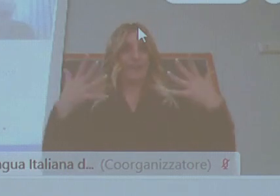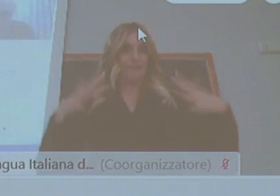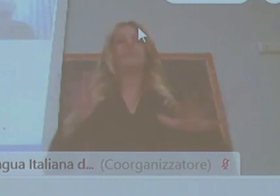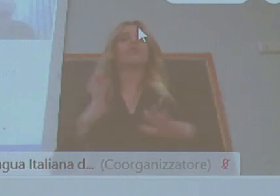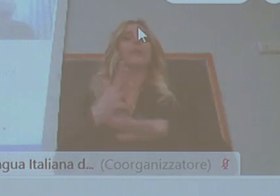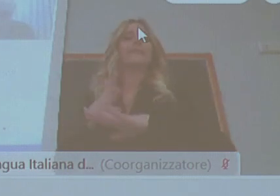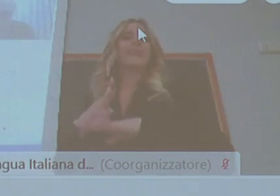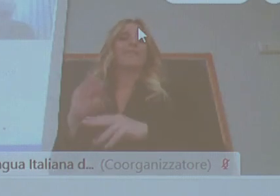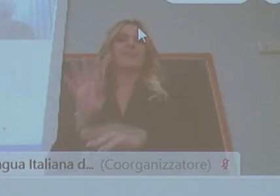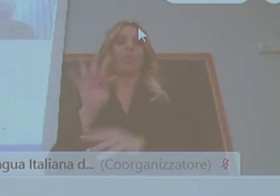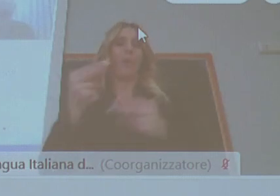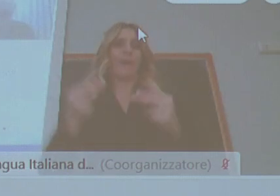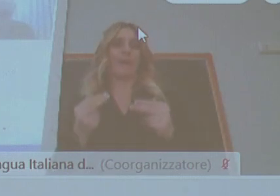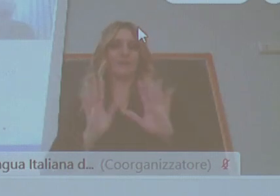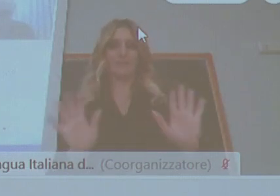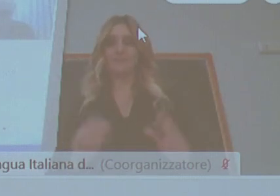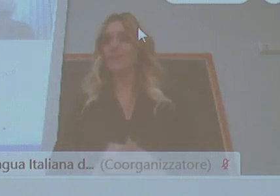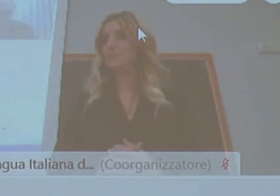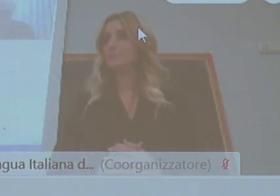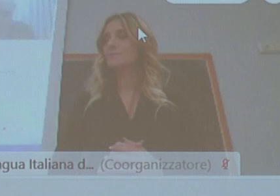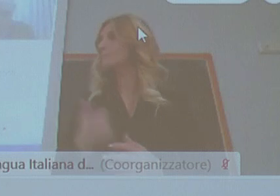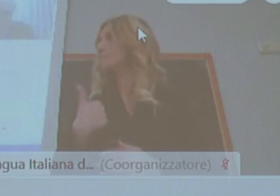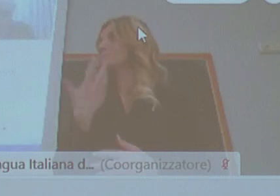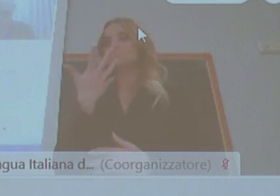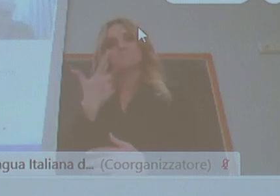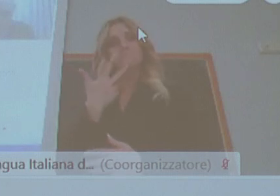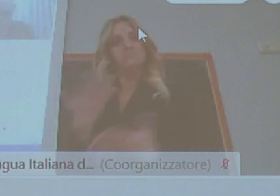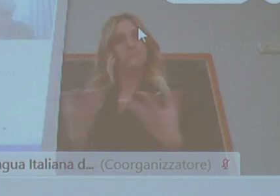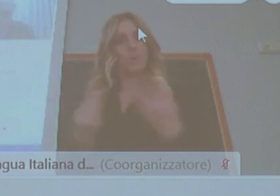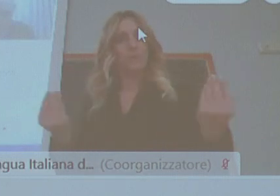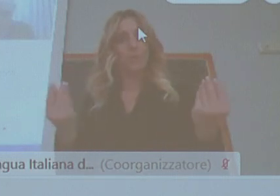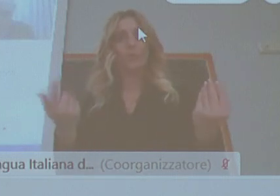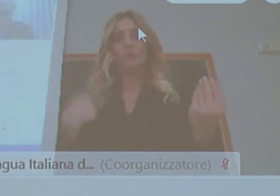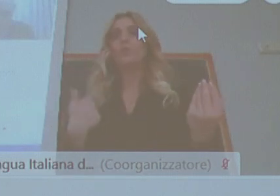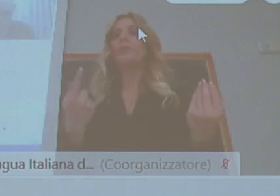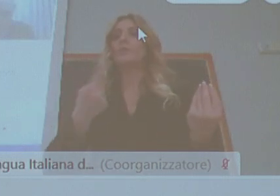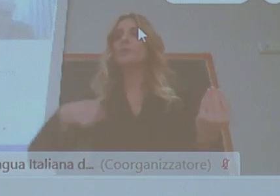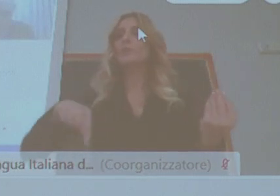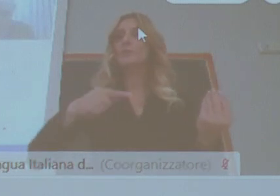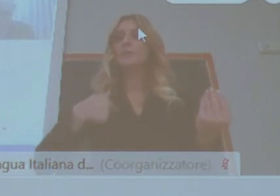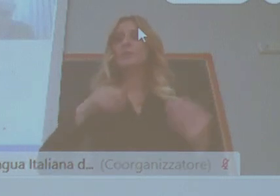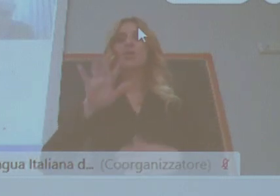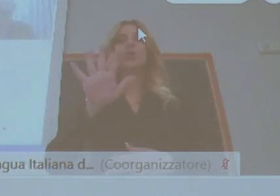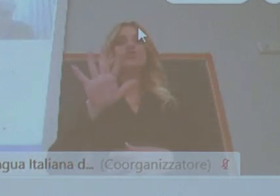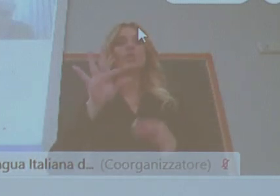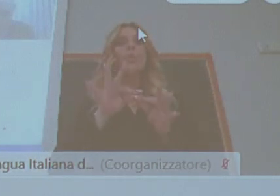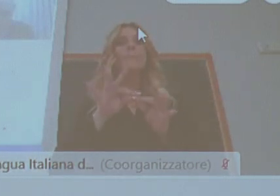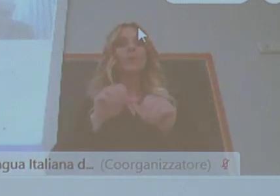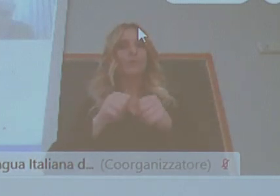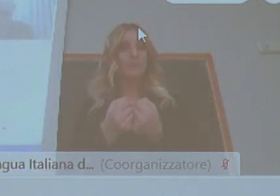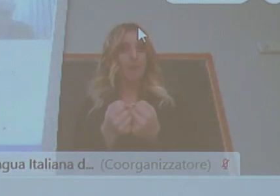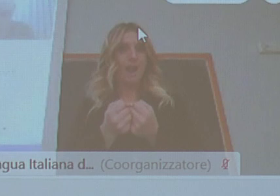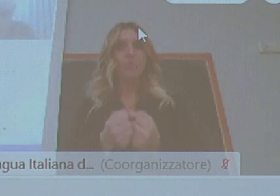professor Gianzanti prima, che era una definizione che mi piaceva molto, e quindi ci facciamo 5 minuti di sosta e